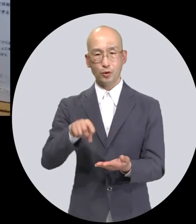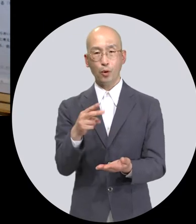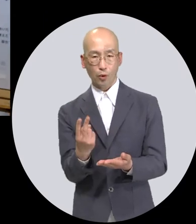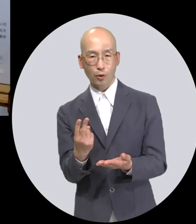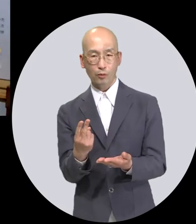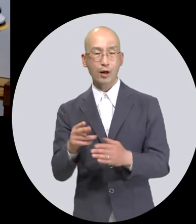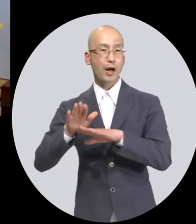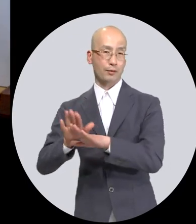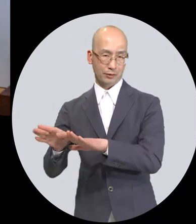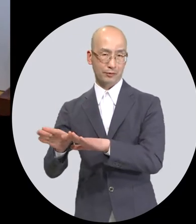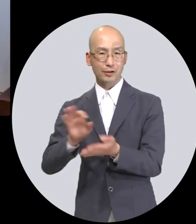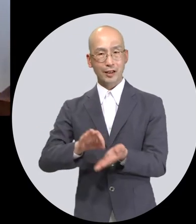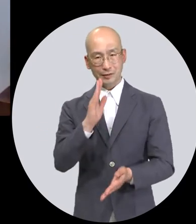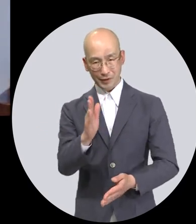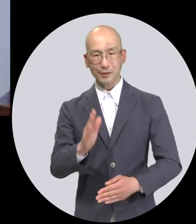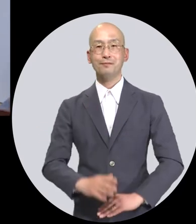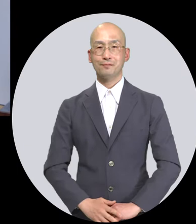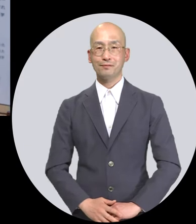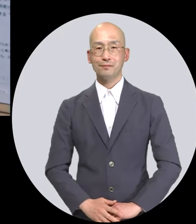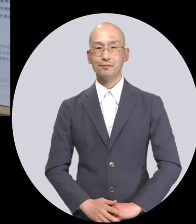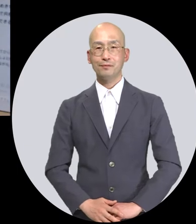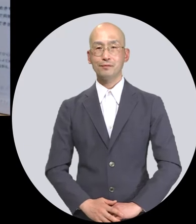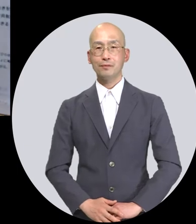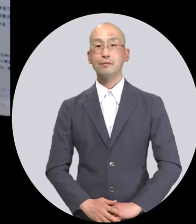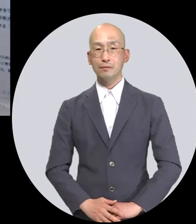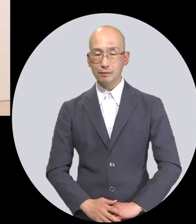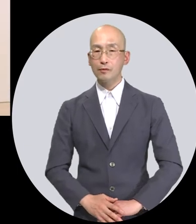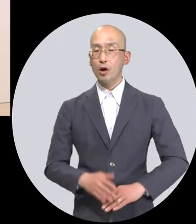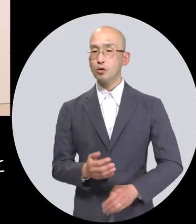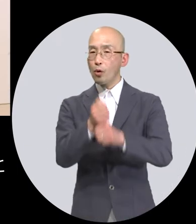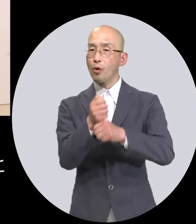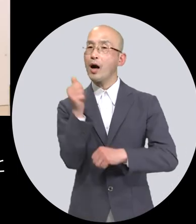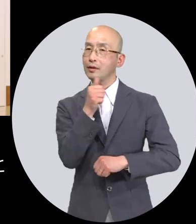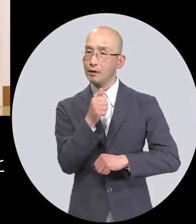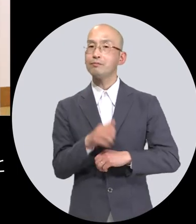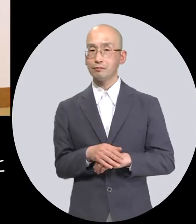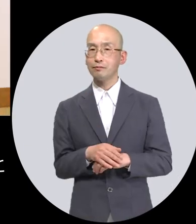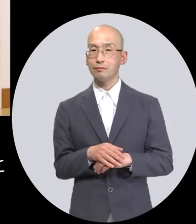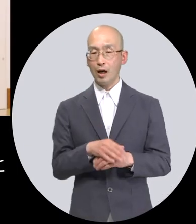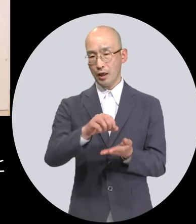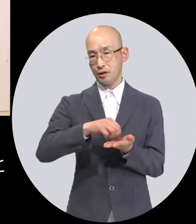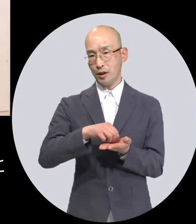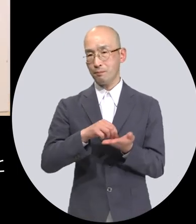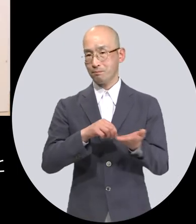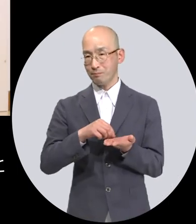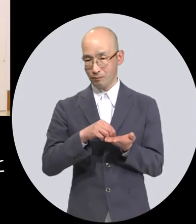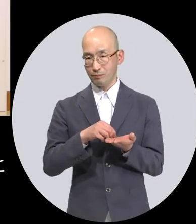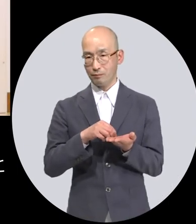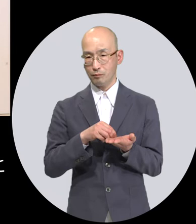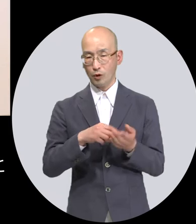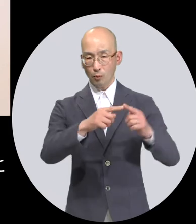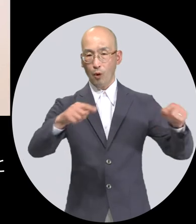るようなノートも置いてありますので、ぜひ使ってください。総合案内には筆談用